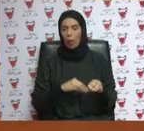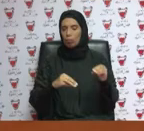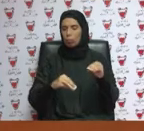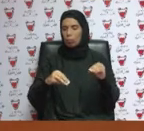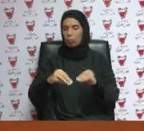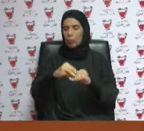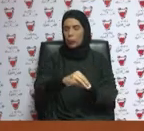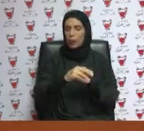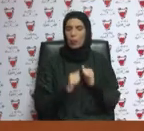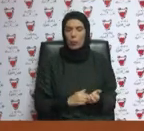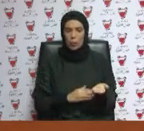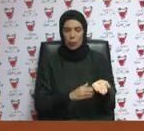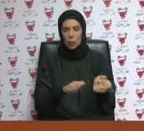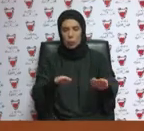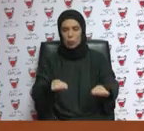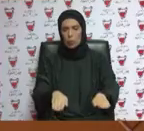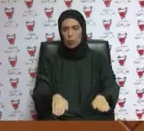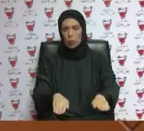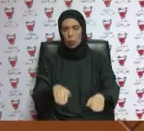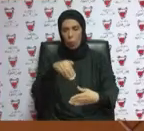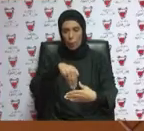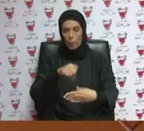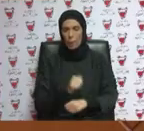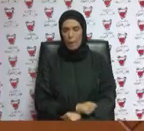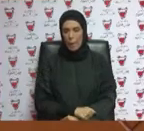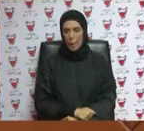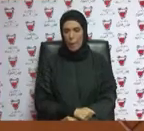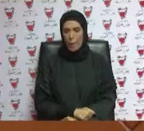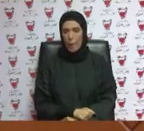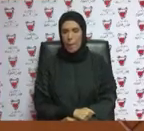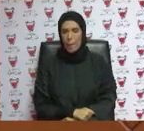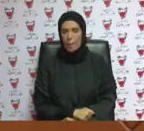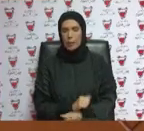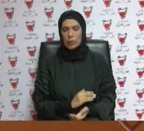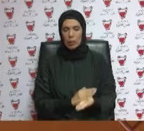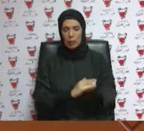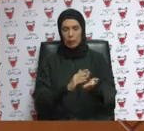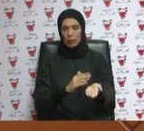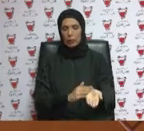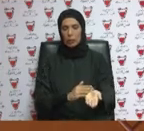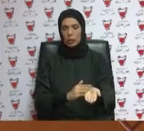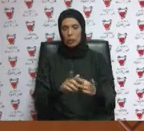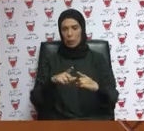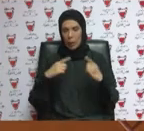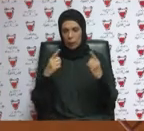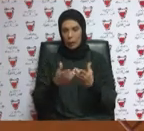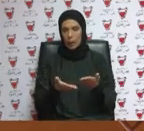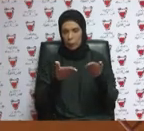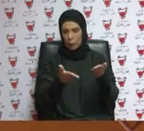المعدلة المقدم من مجلس النواب، اختار المجلس بأحالته إلى لجنة